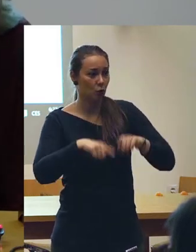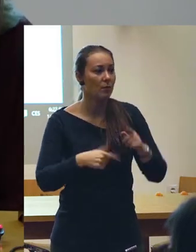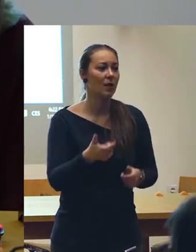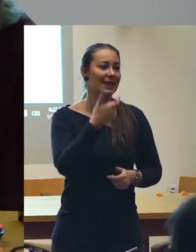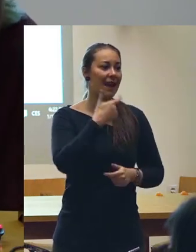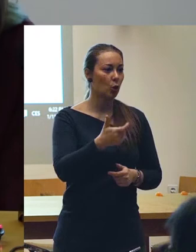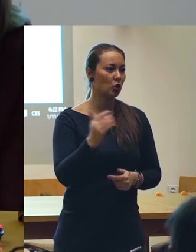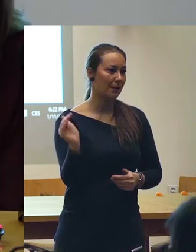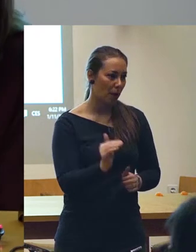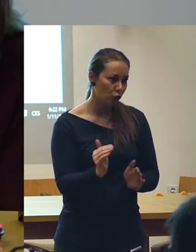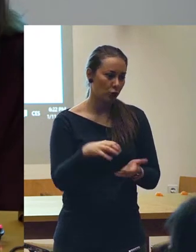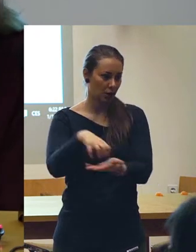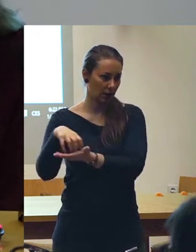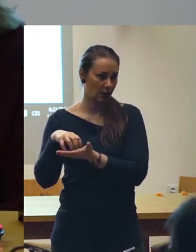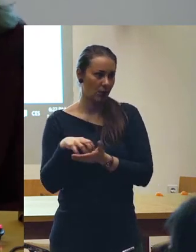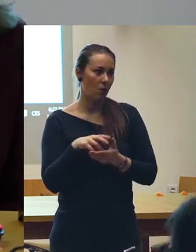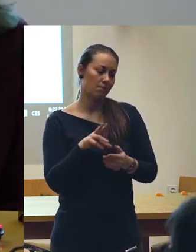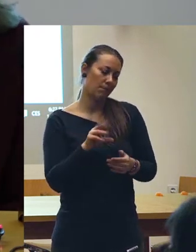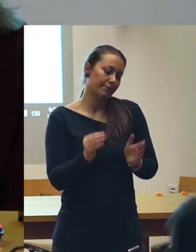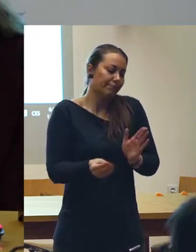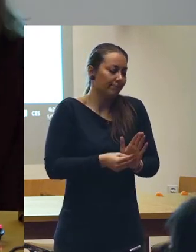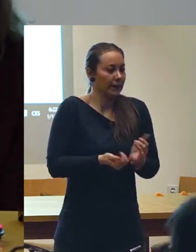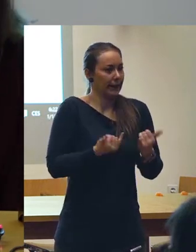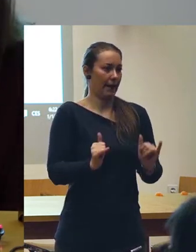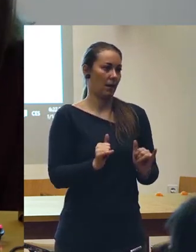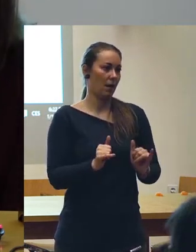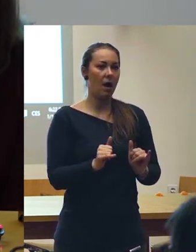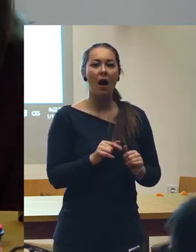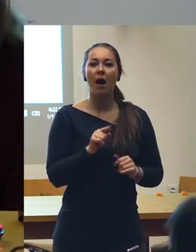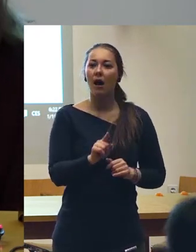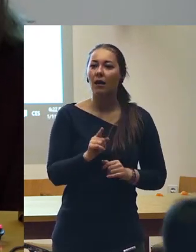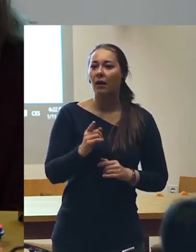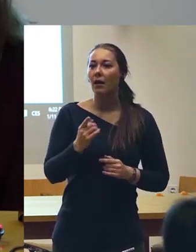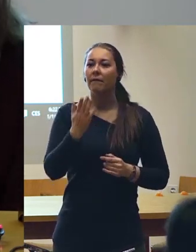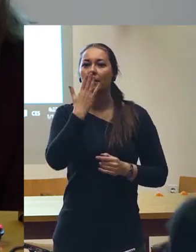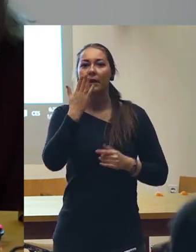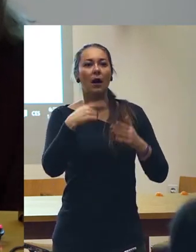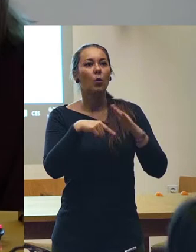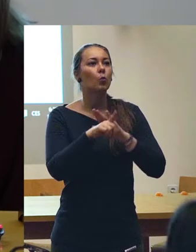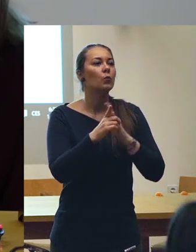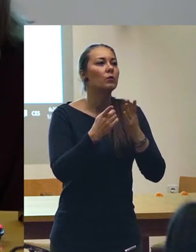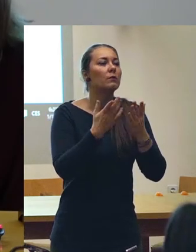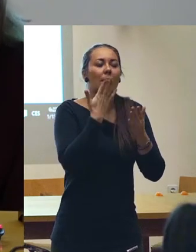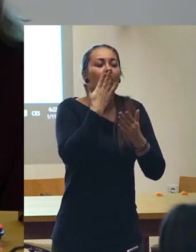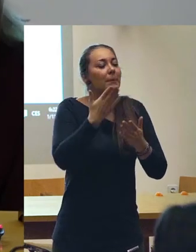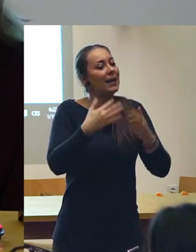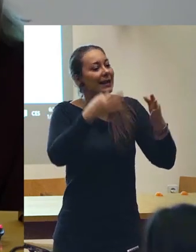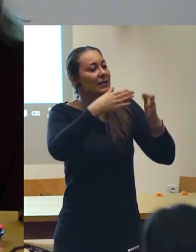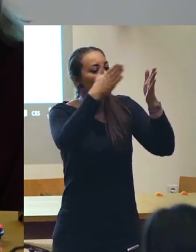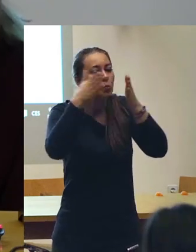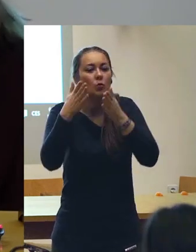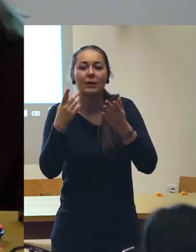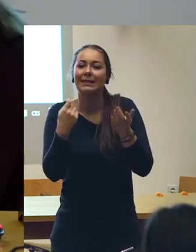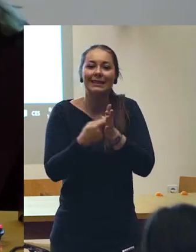menšin. Takže otázka vůbec, jakoby ta diskuze uvnitř těch institucí nebo toho kontextu, jakým způsobem by